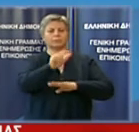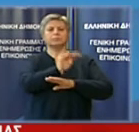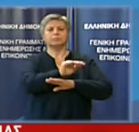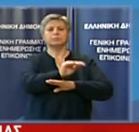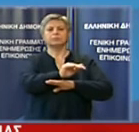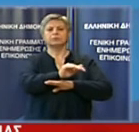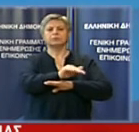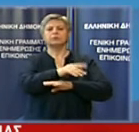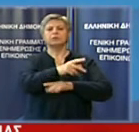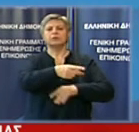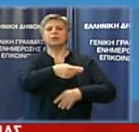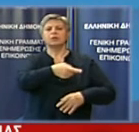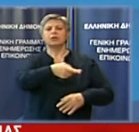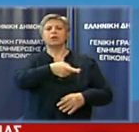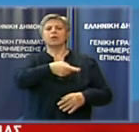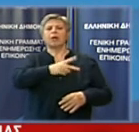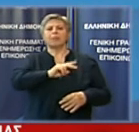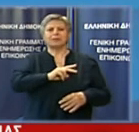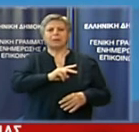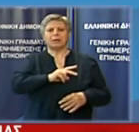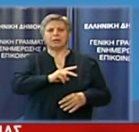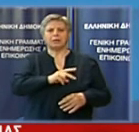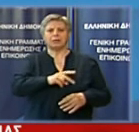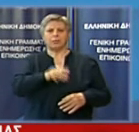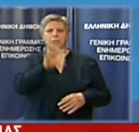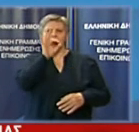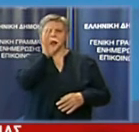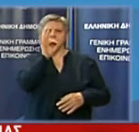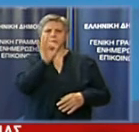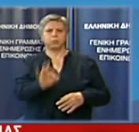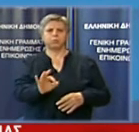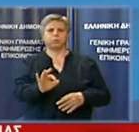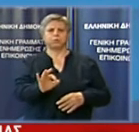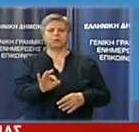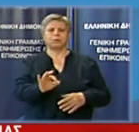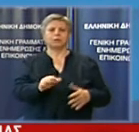η απάντηση είναι μια εκοφαντική σιωπή.